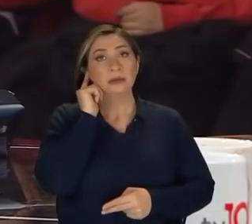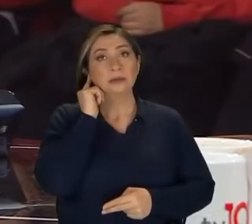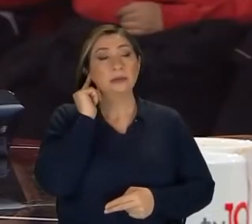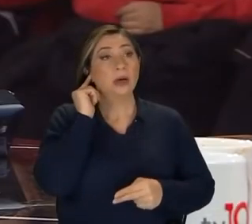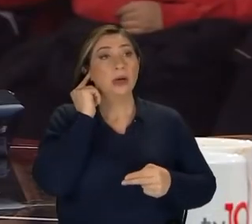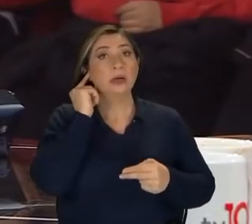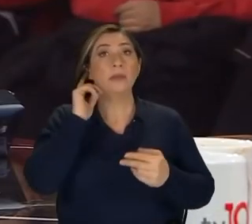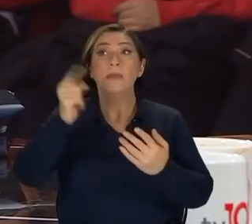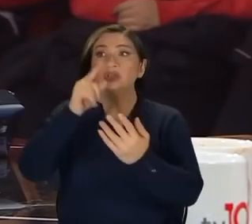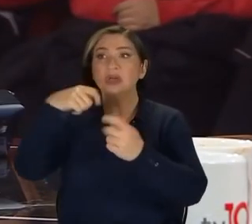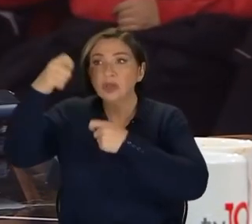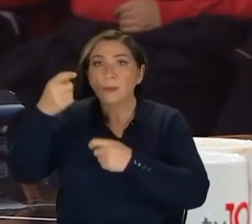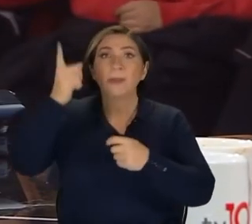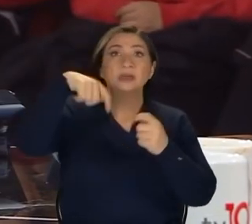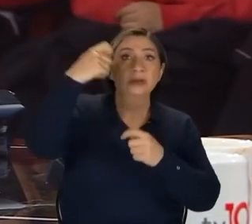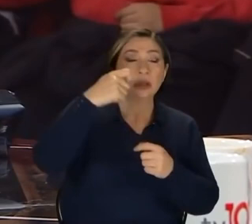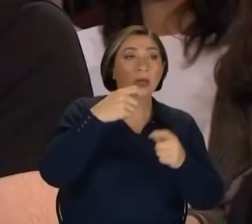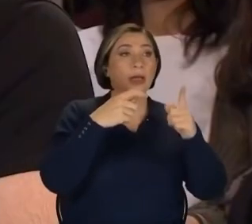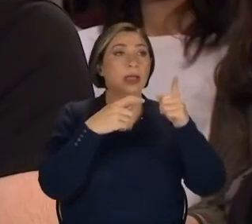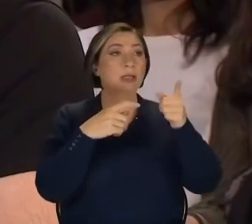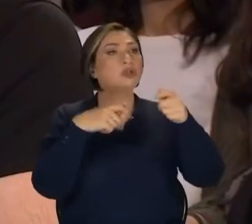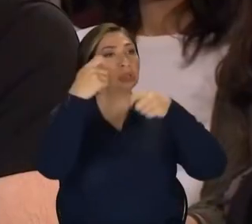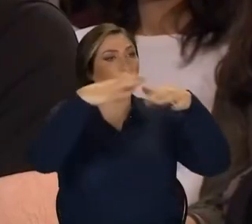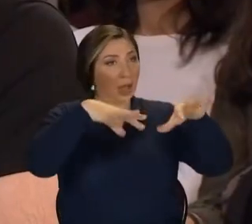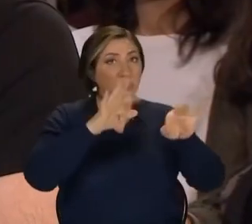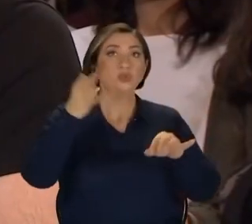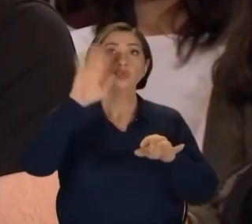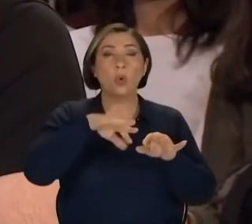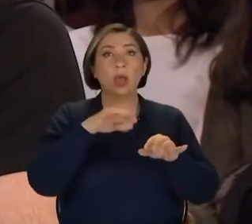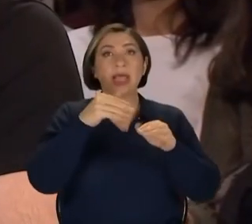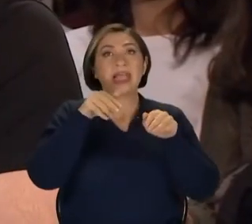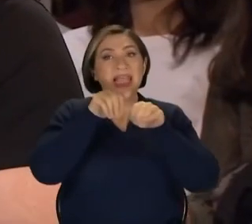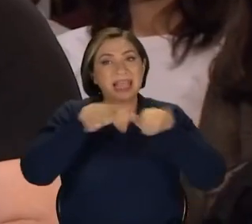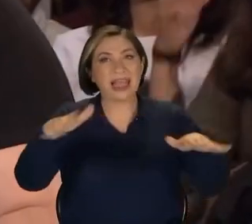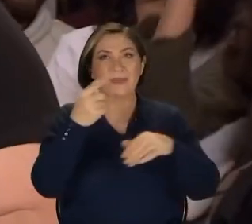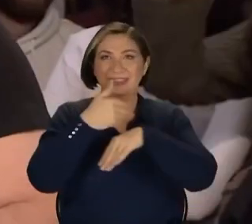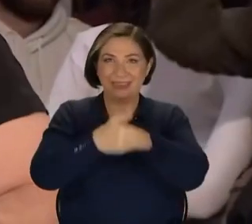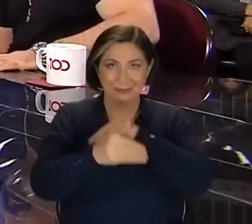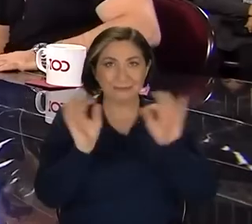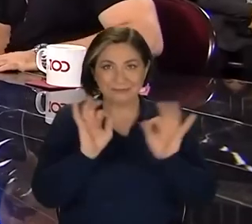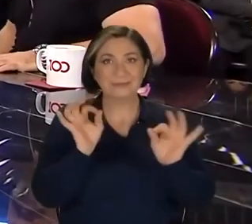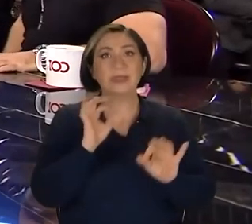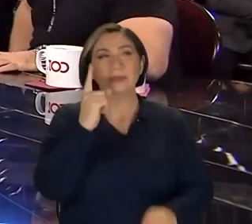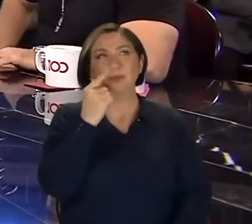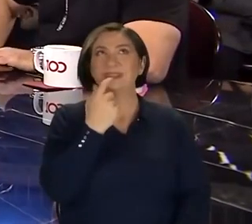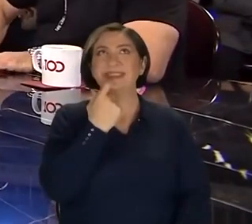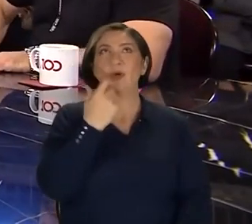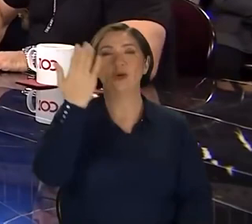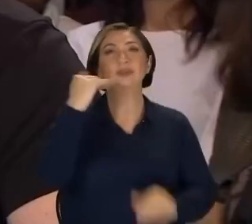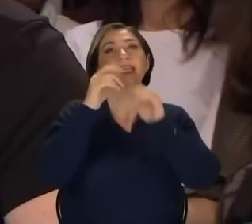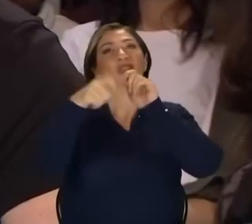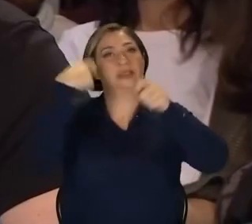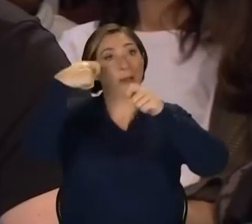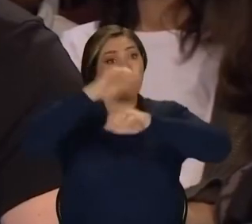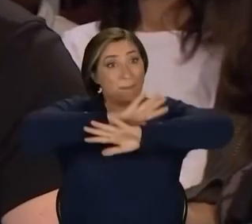Araya neler girdi ve neler? Sonra çektin ve tek araya bir şeyler girdi tabii ki. Yani yayını da biraz geciktir. Tabii. Yani. Bayağı 1,5 sene önce çektik.